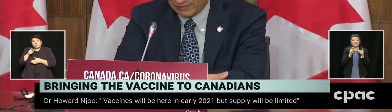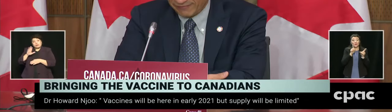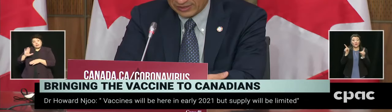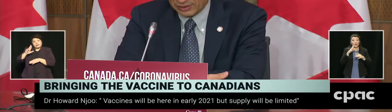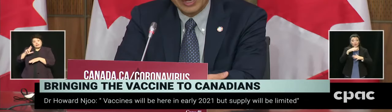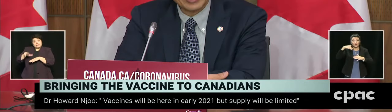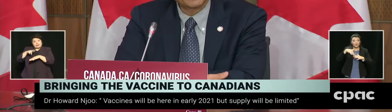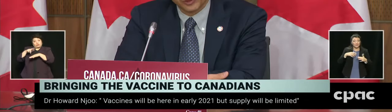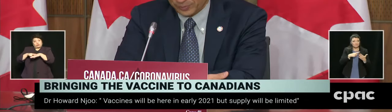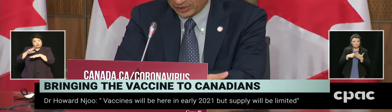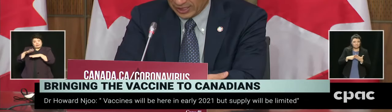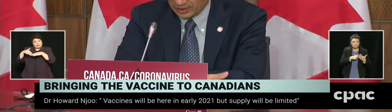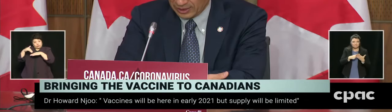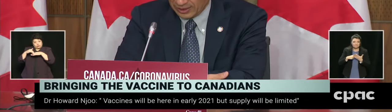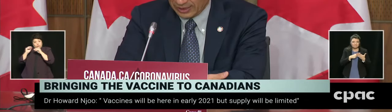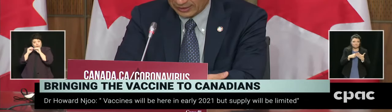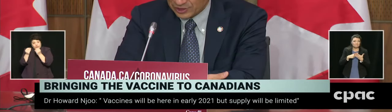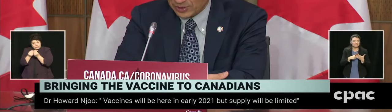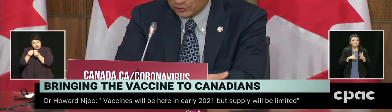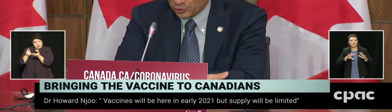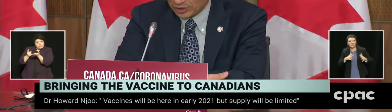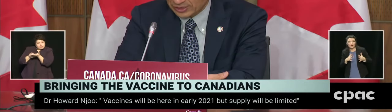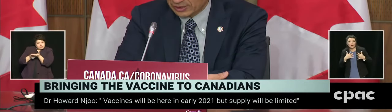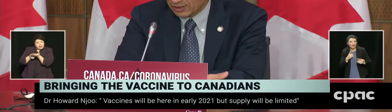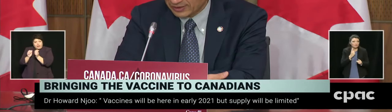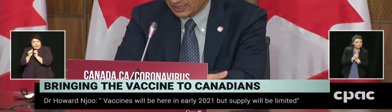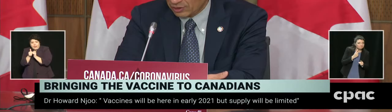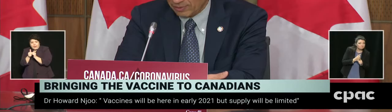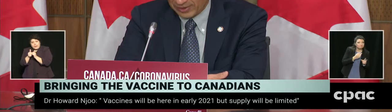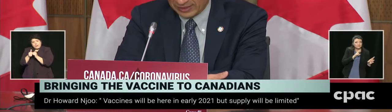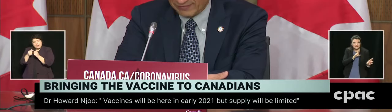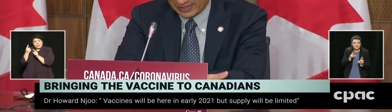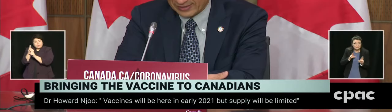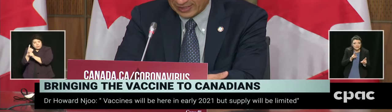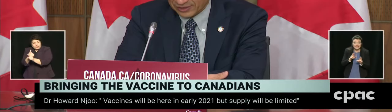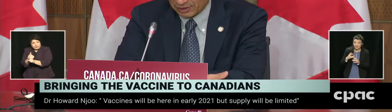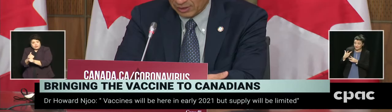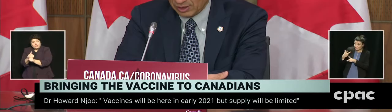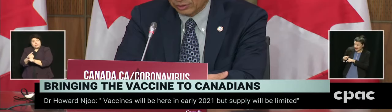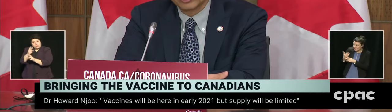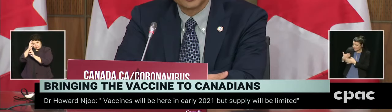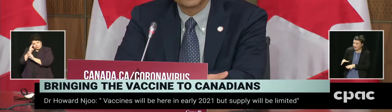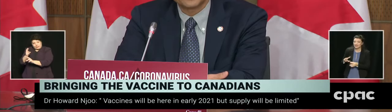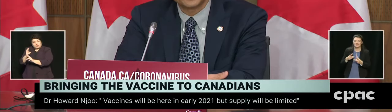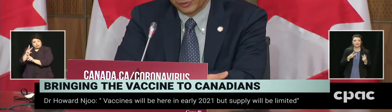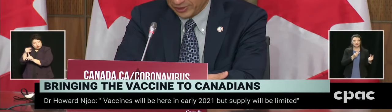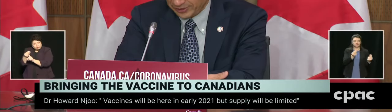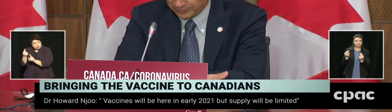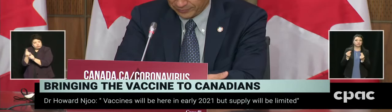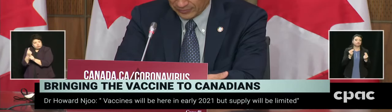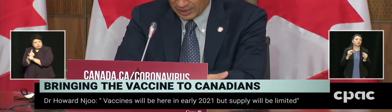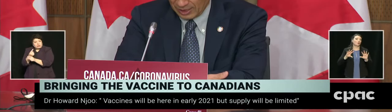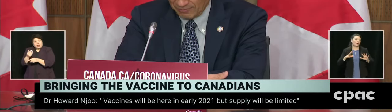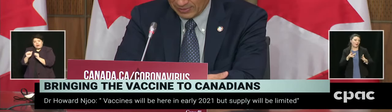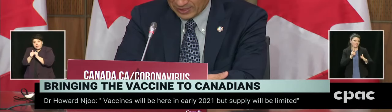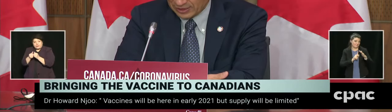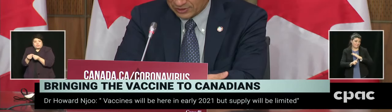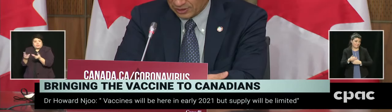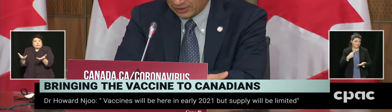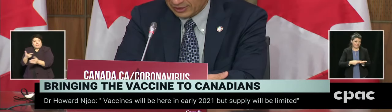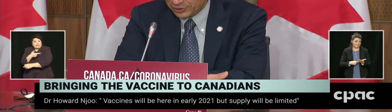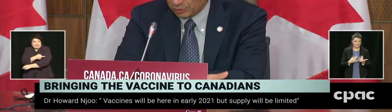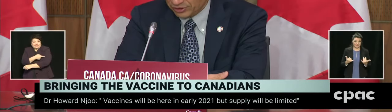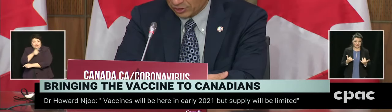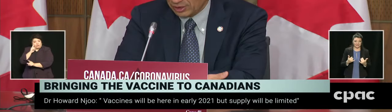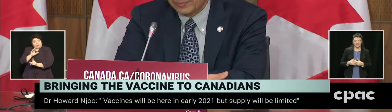discuter de la façon appropriée et respectueuse de lancer la campagne de vaccination dans leur communauté. Même si les